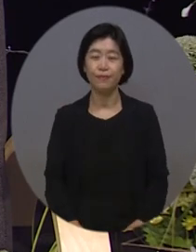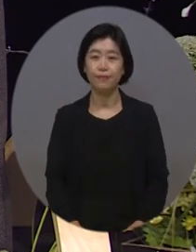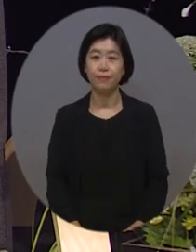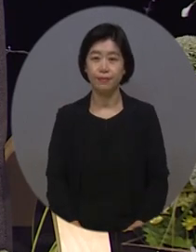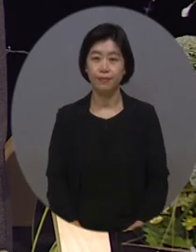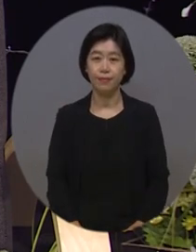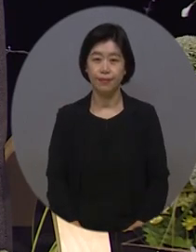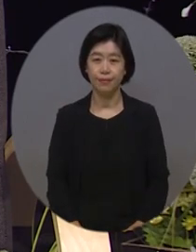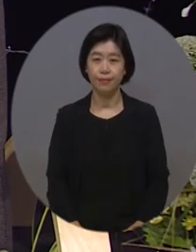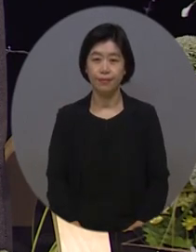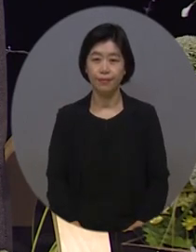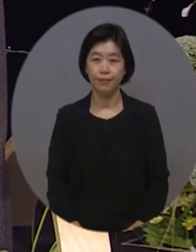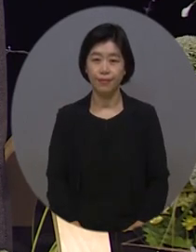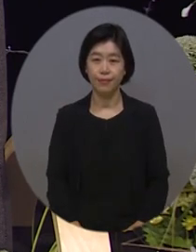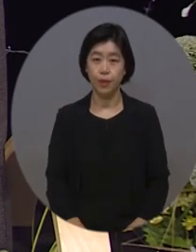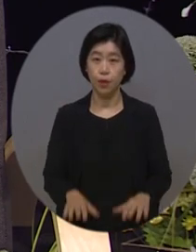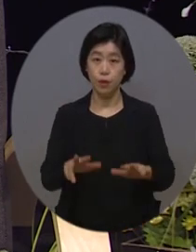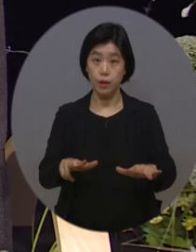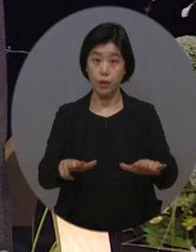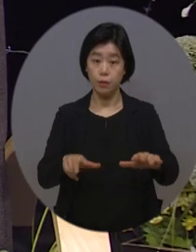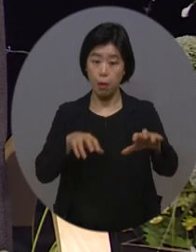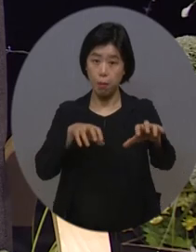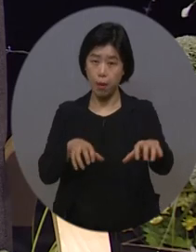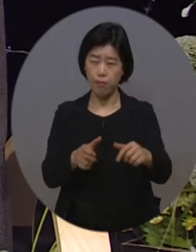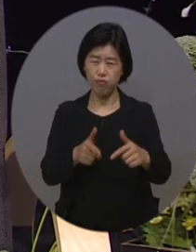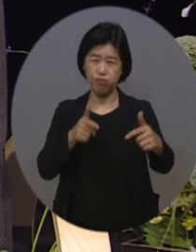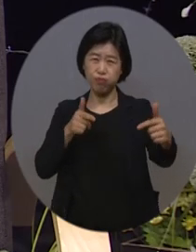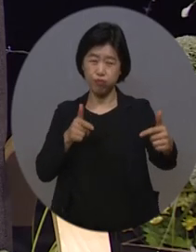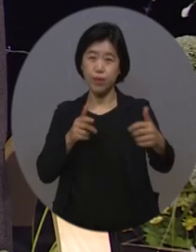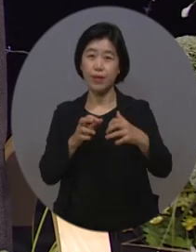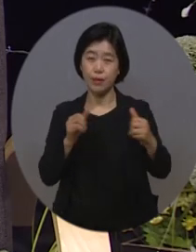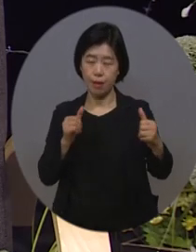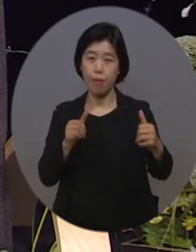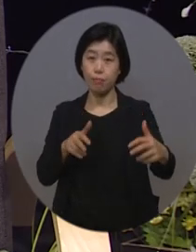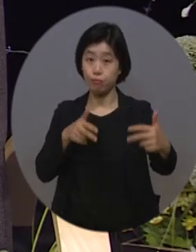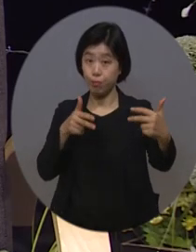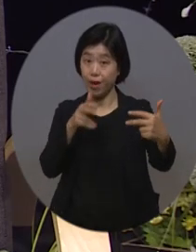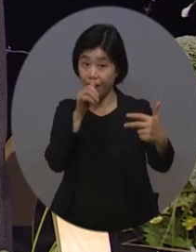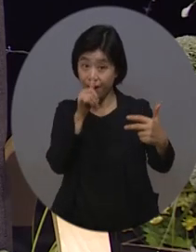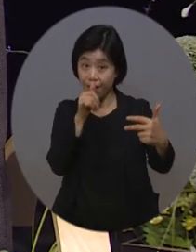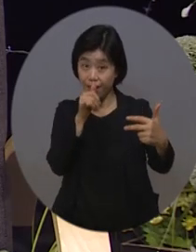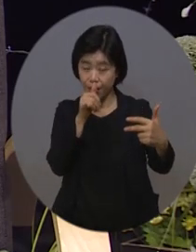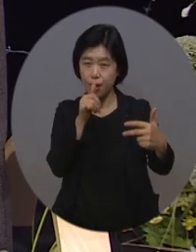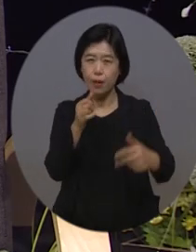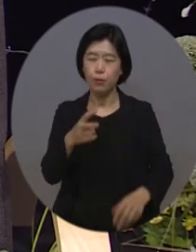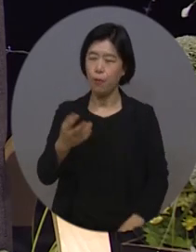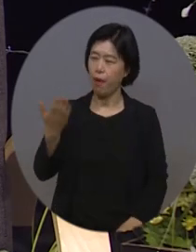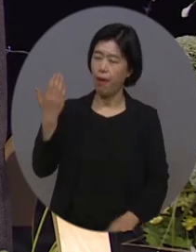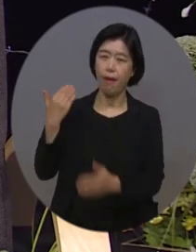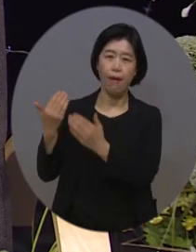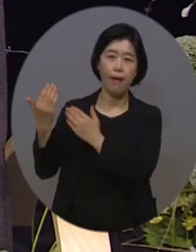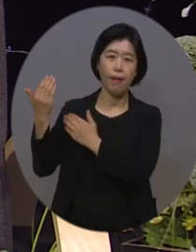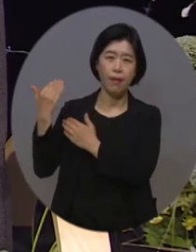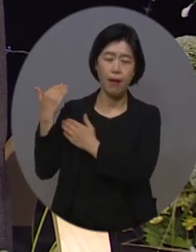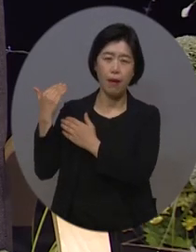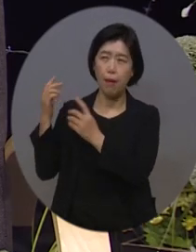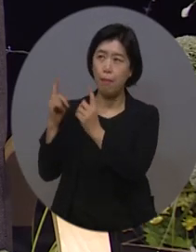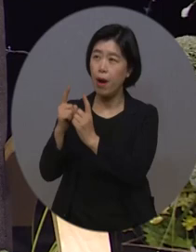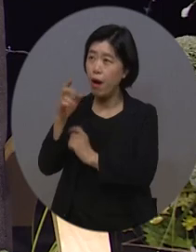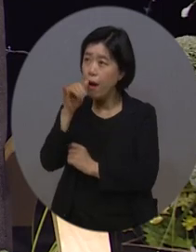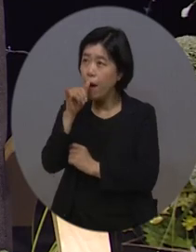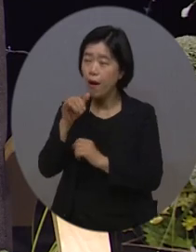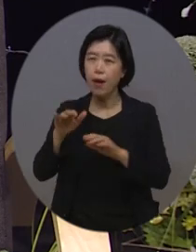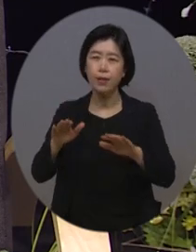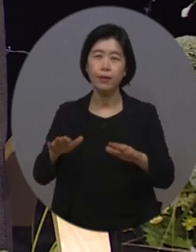이로써 지리적으로는 멀리 떨어진 분들과 만나고 시절을 거슬러 오래 잊었던 분들과